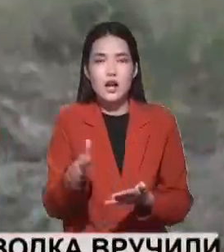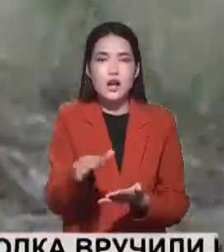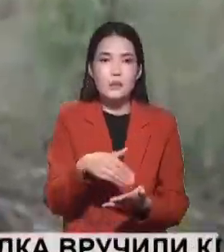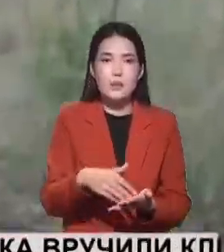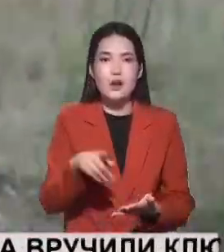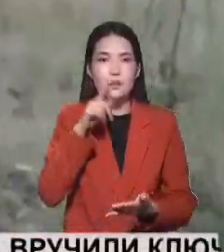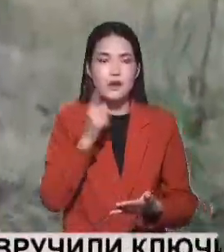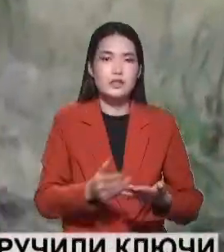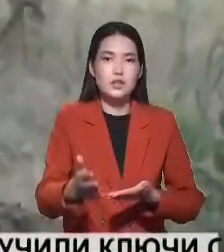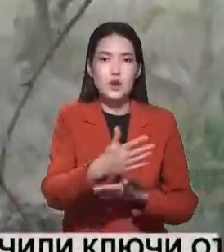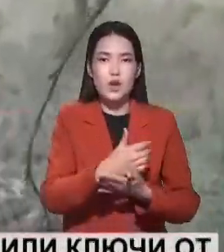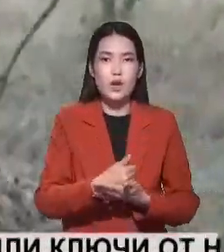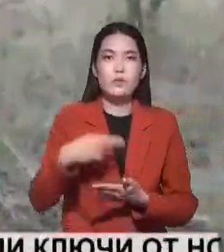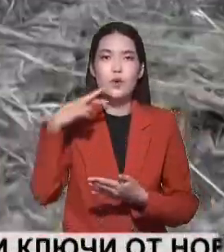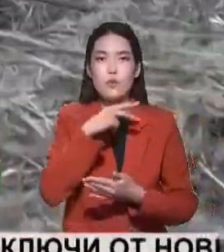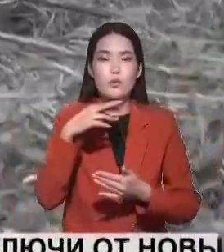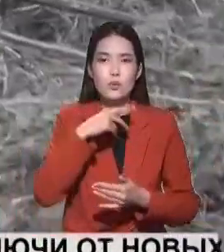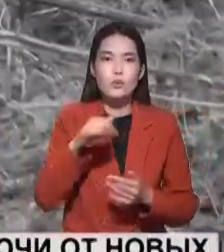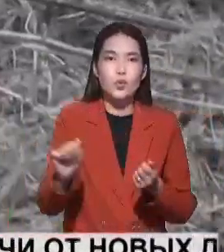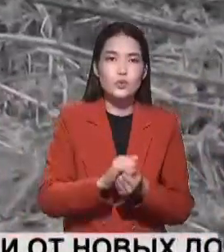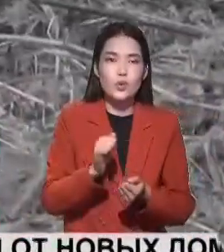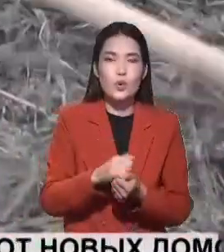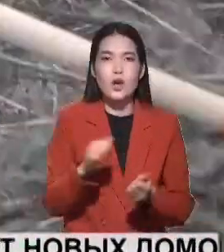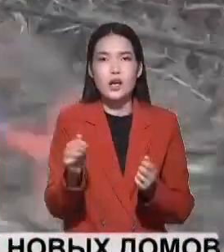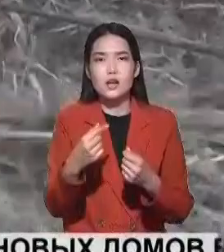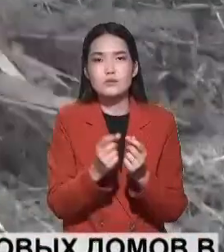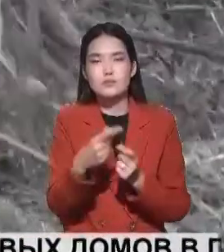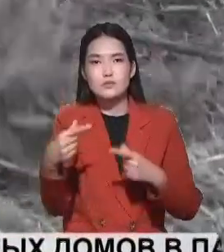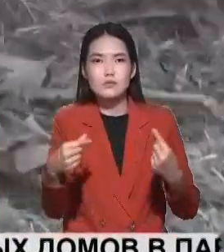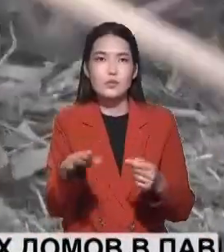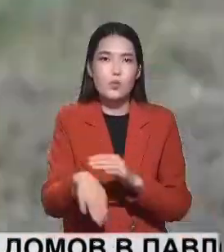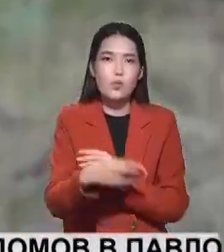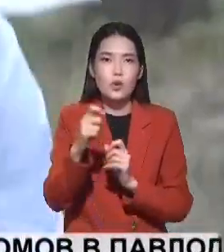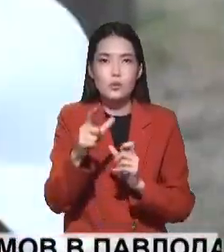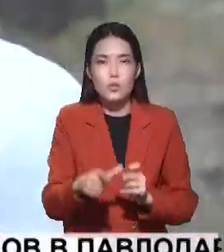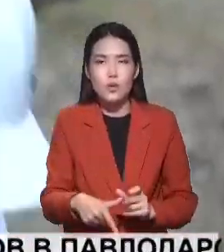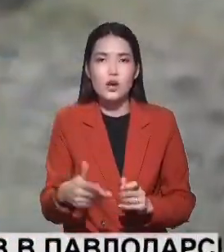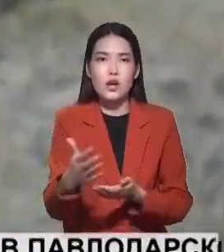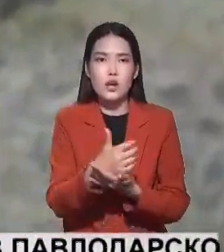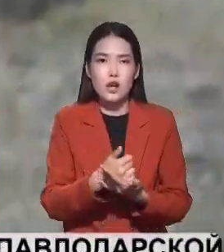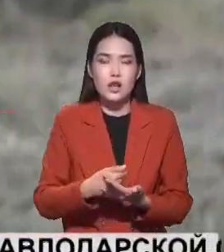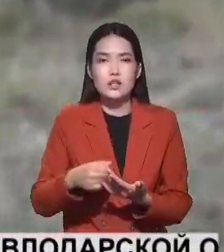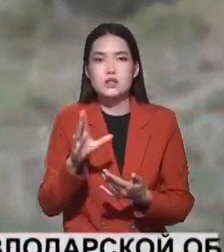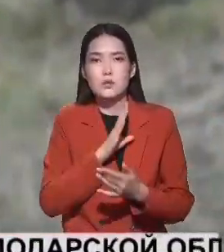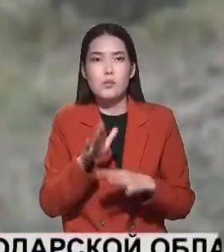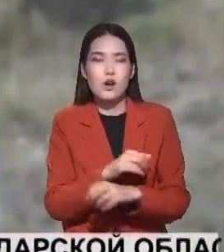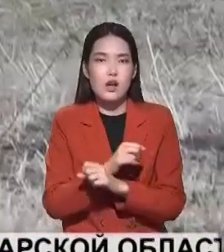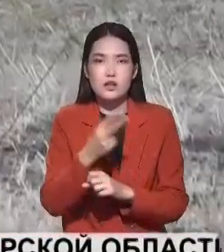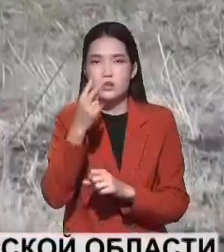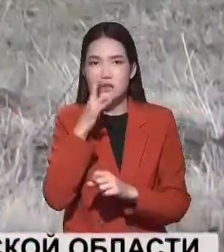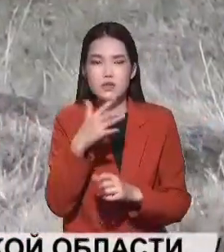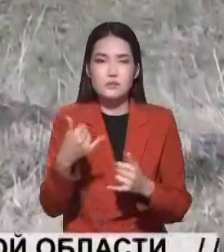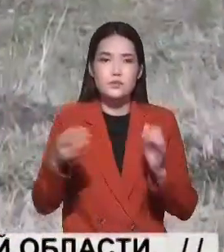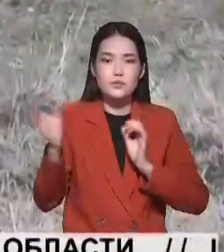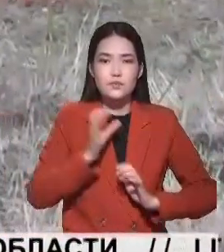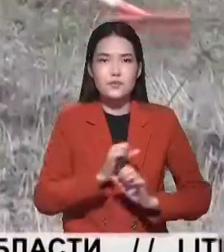собрала прошлогодний мусор сухие ветки пустые бутылки и отходы оставшиеся после отдыхающих Несмотря на то что сейчас студенты